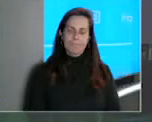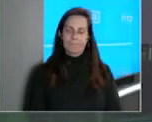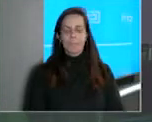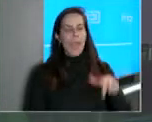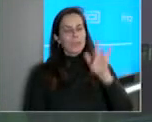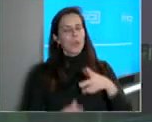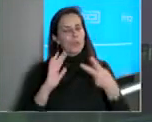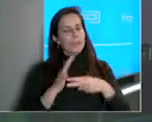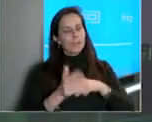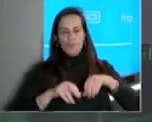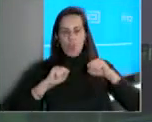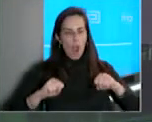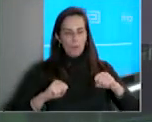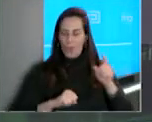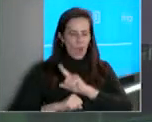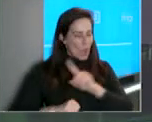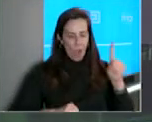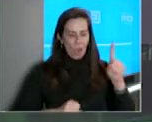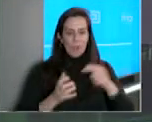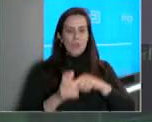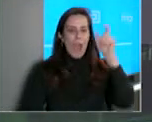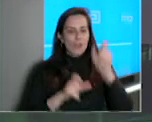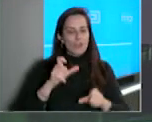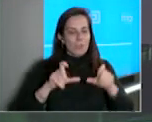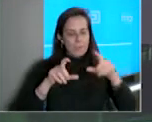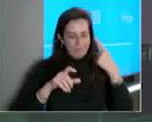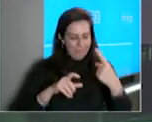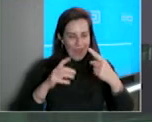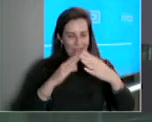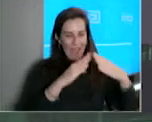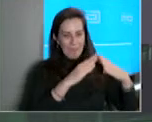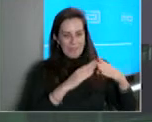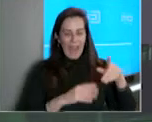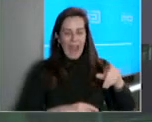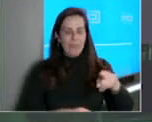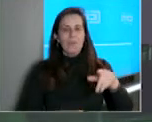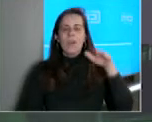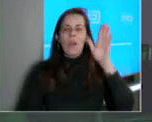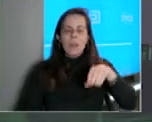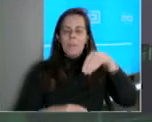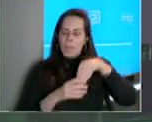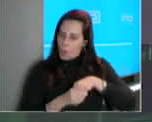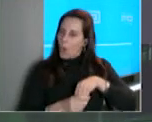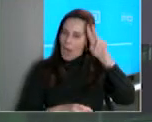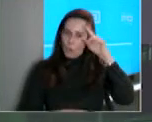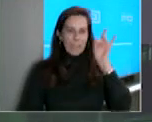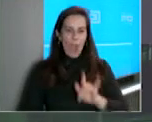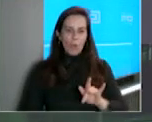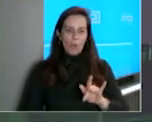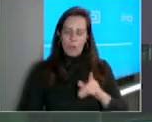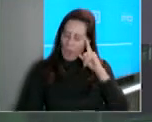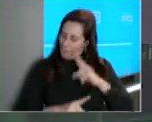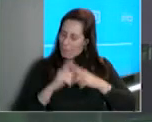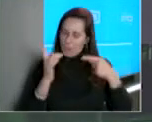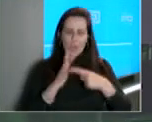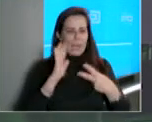ההתנגדות לתוכנית ולשרון לא הגיעה רק מכיוון שהציבור המתנחלים בהנהגת מועצת יש"ע, אלא גם מתוך שורות הליכוד. המחלוקת